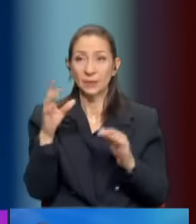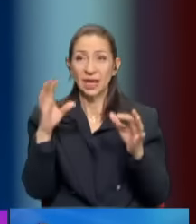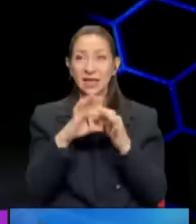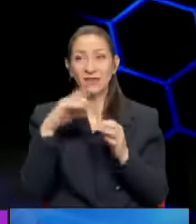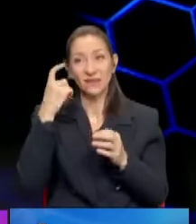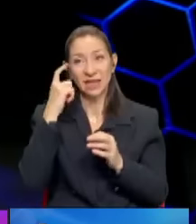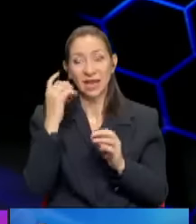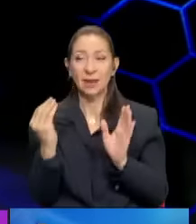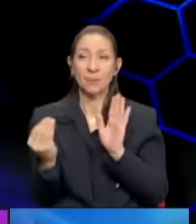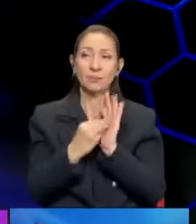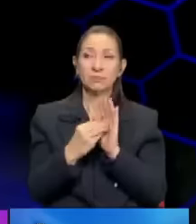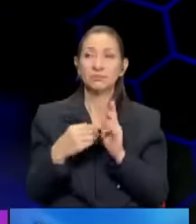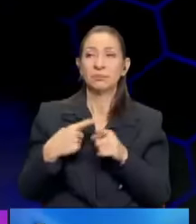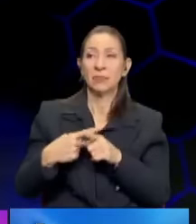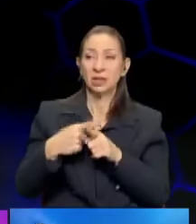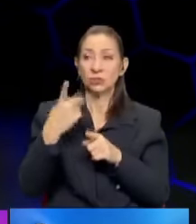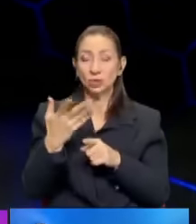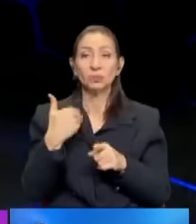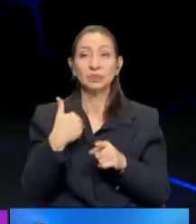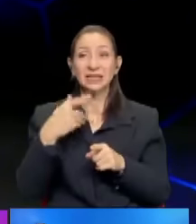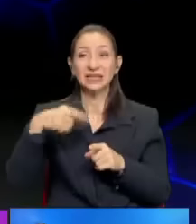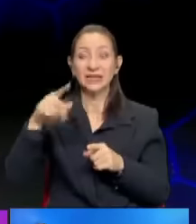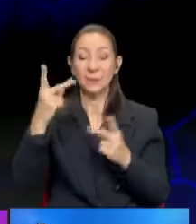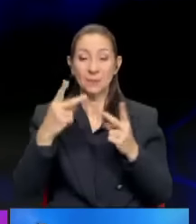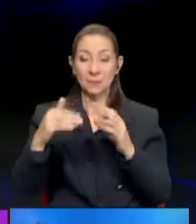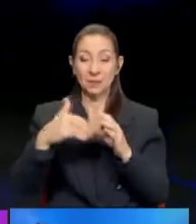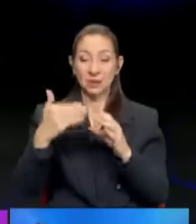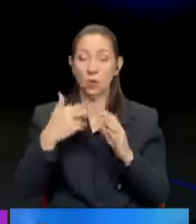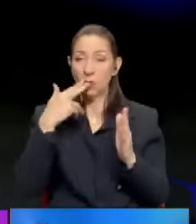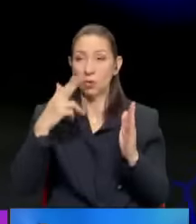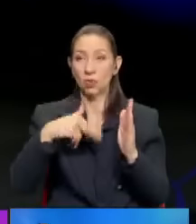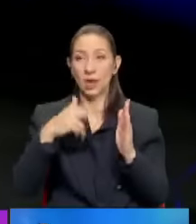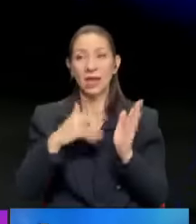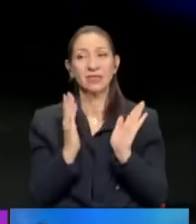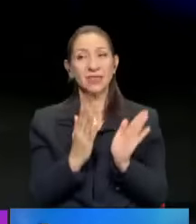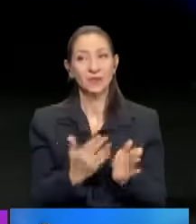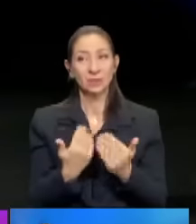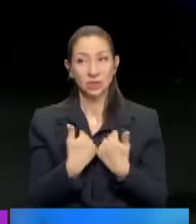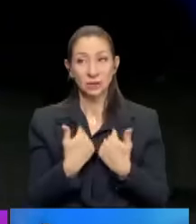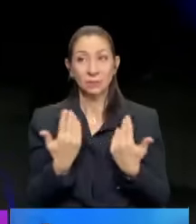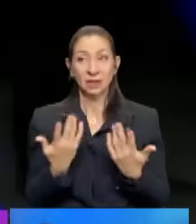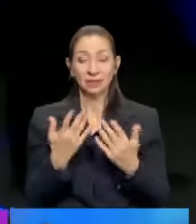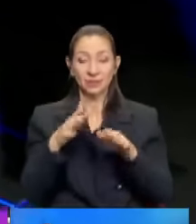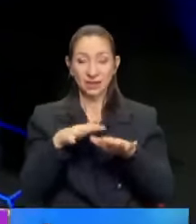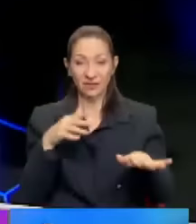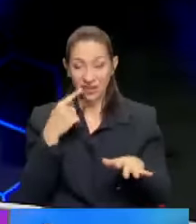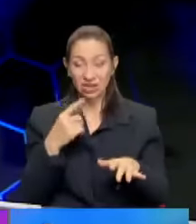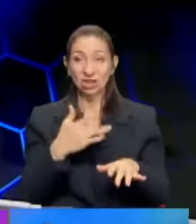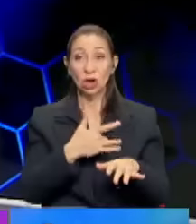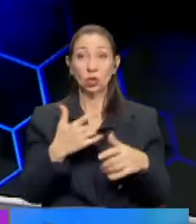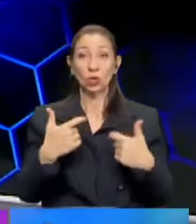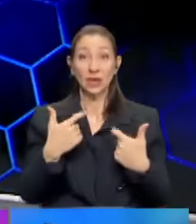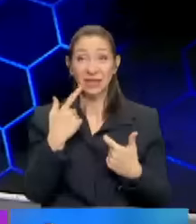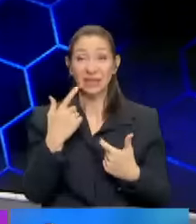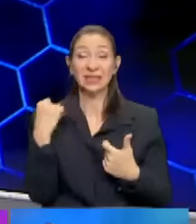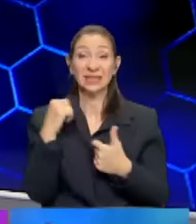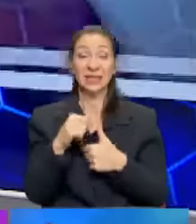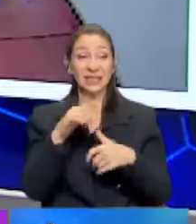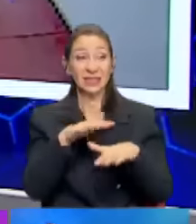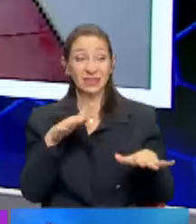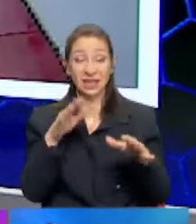görüşlerini de bizlerle paylaşmış Bizler de sizlerin mesajlarını okumaya devam edeceğiz Madem trafik dedik Can güvenliği dedik yine